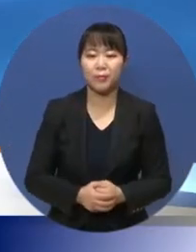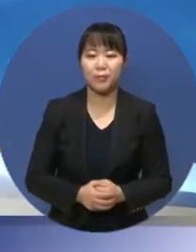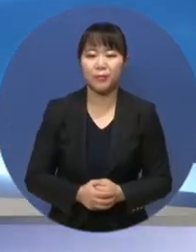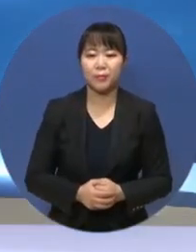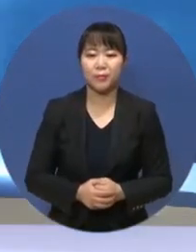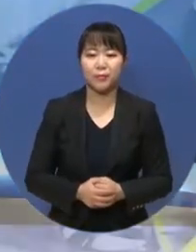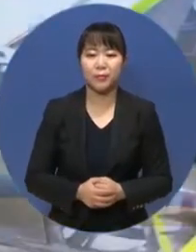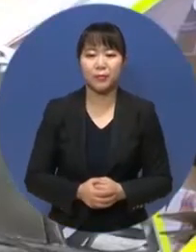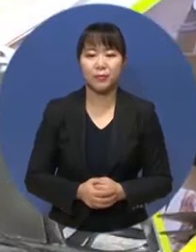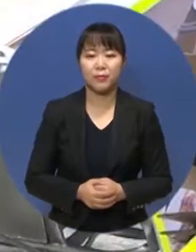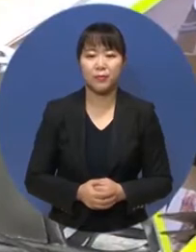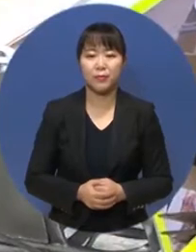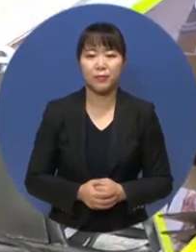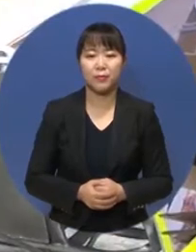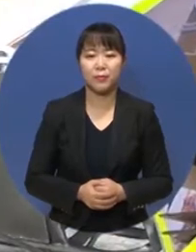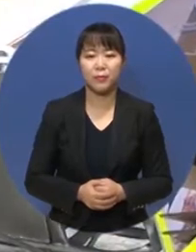기자입니다.